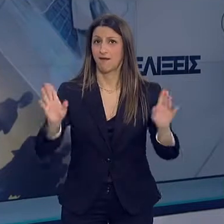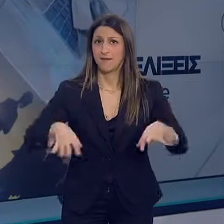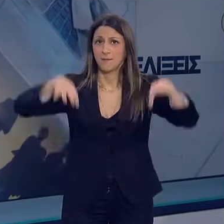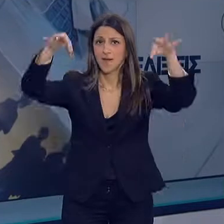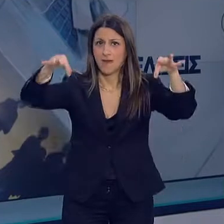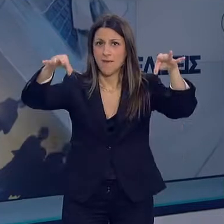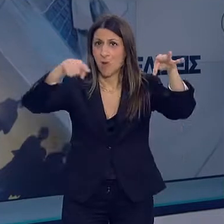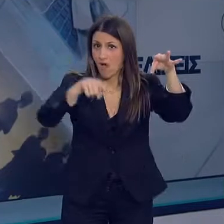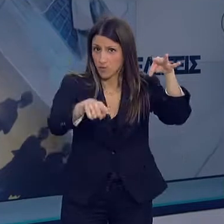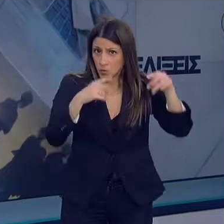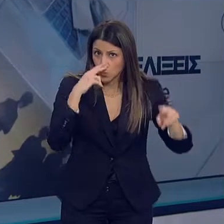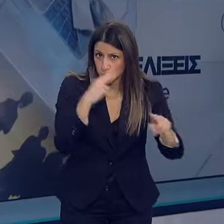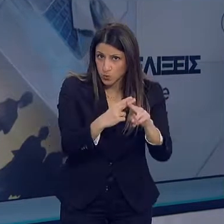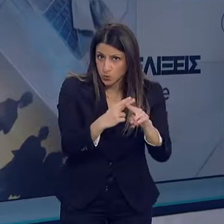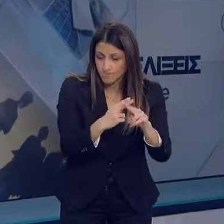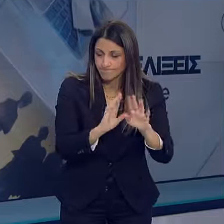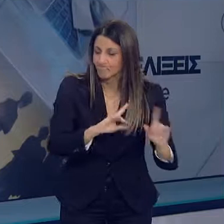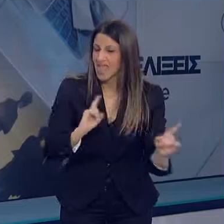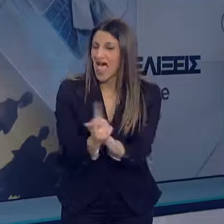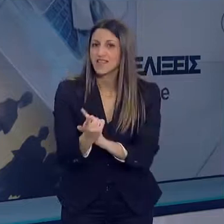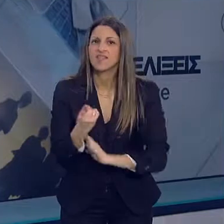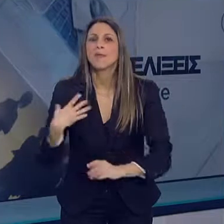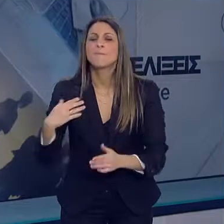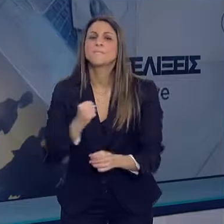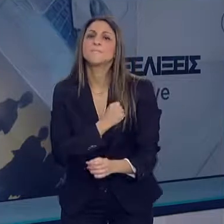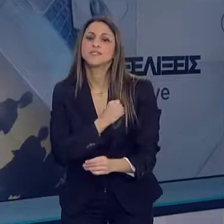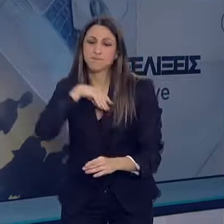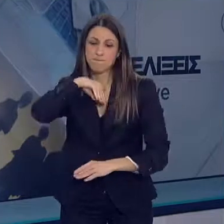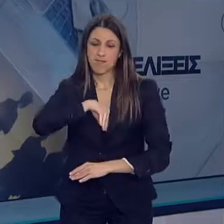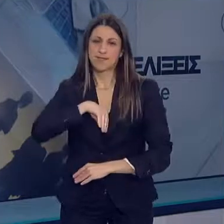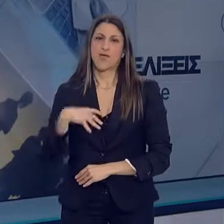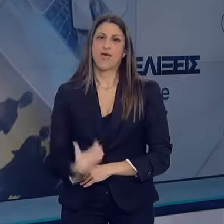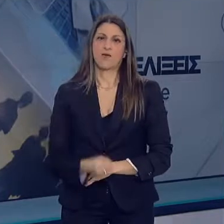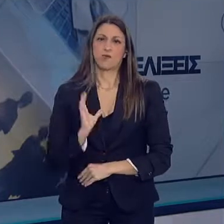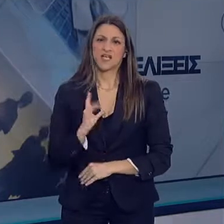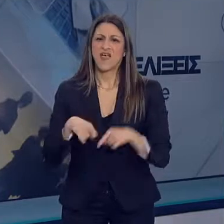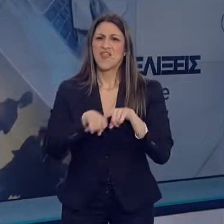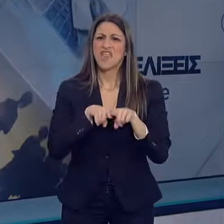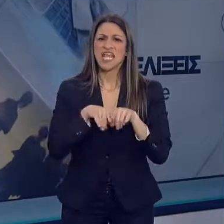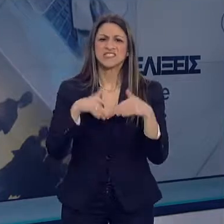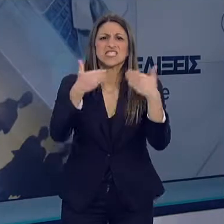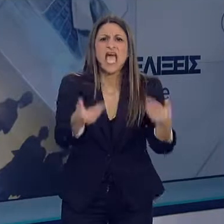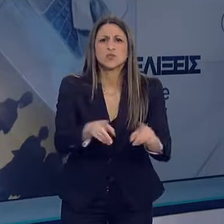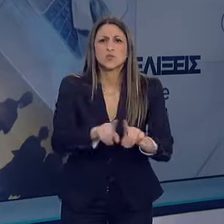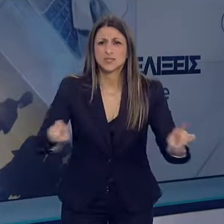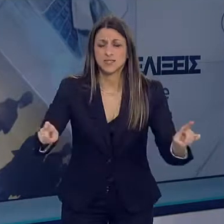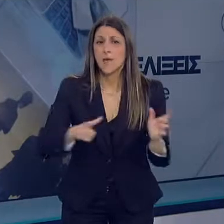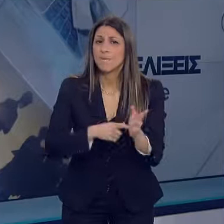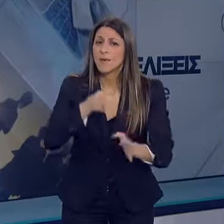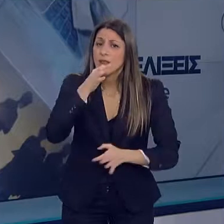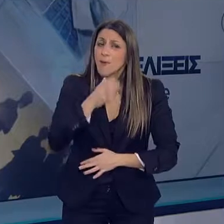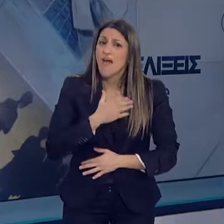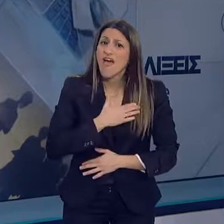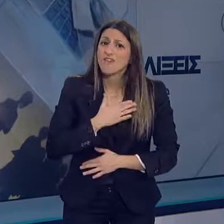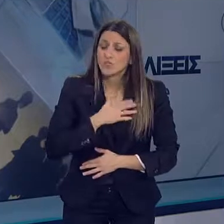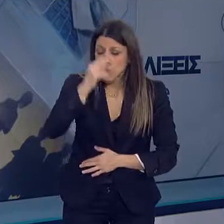Η πίστη των ανθρώπων είναι εσωτερικό βίωμα, είναι στάση ζωής. Θεωρώ πως πρέπει να ευχαριστήσουμε από αυτή τη θέση